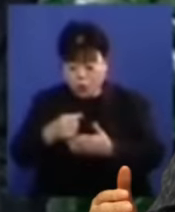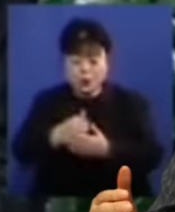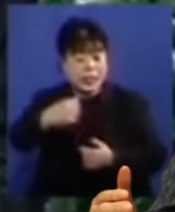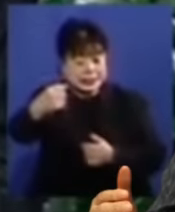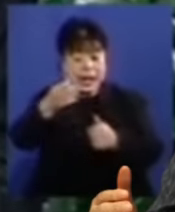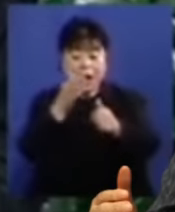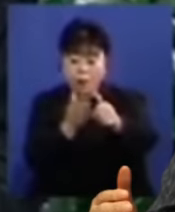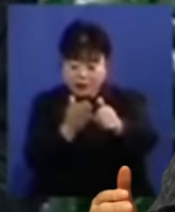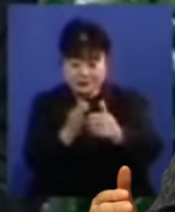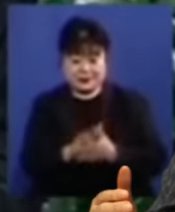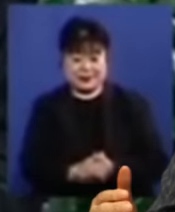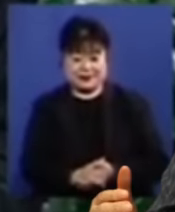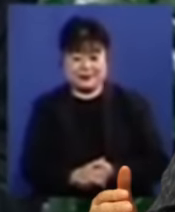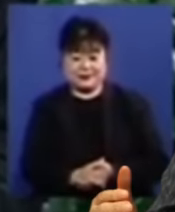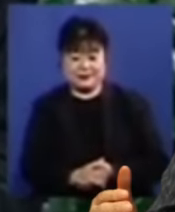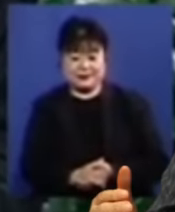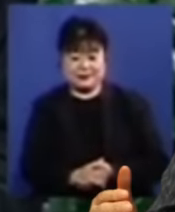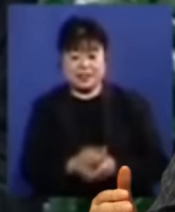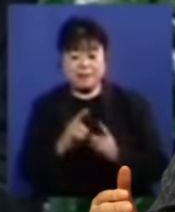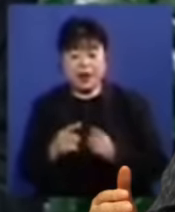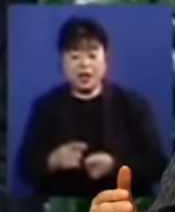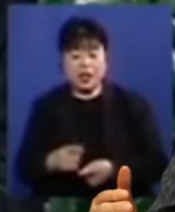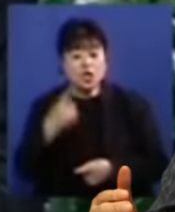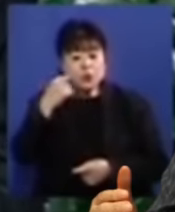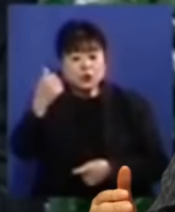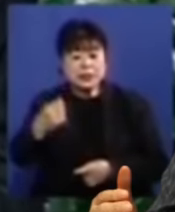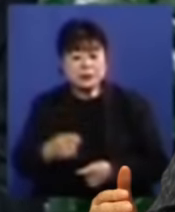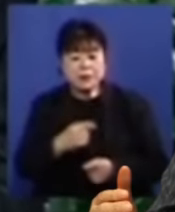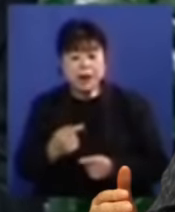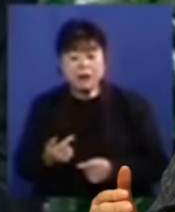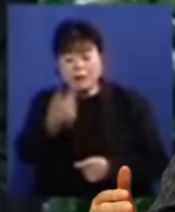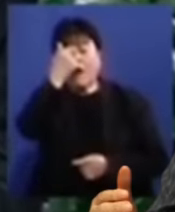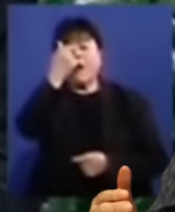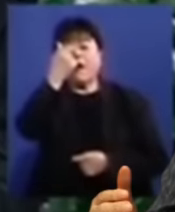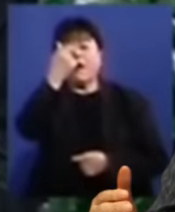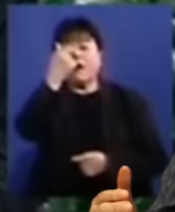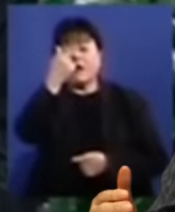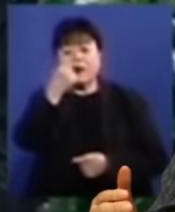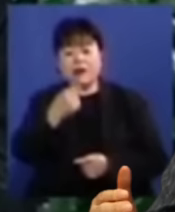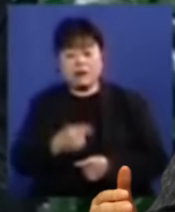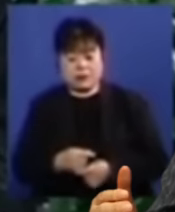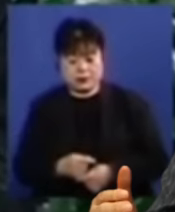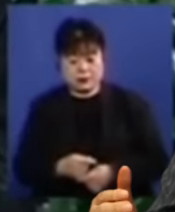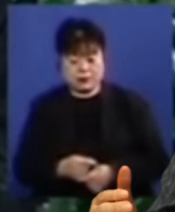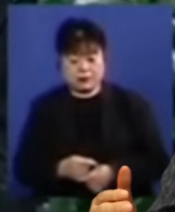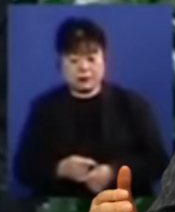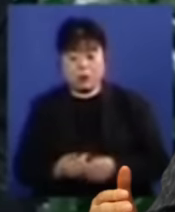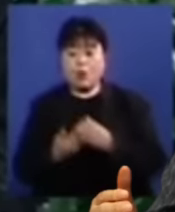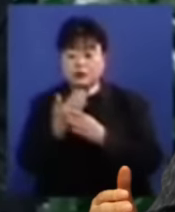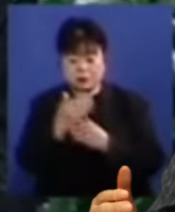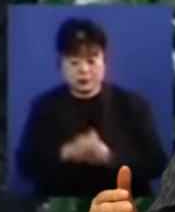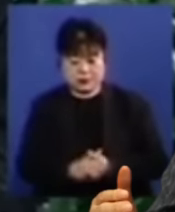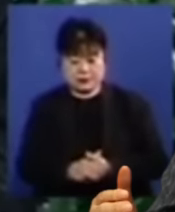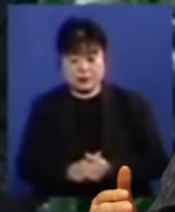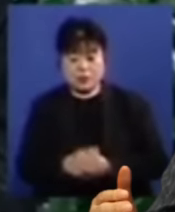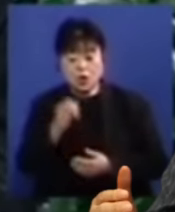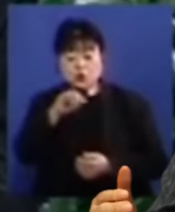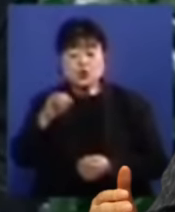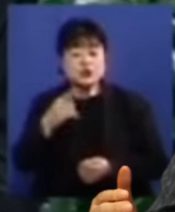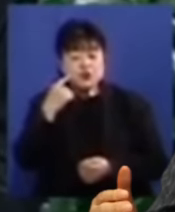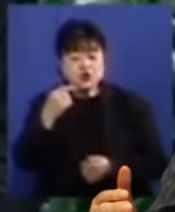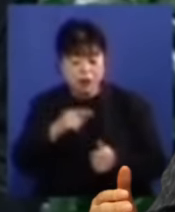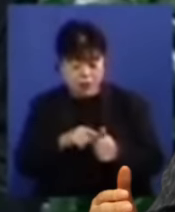가져라. 이 말이 조지 뮬러의 가슴 속에 확 박혔습니다. 왜냐하면 조지 뮬러는